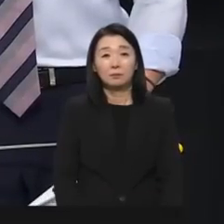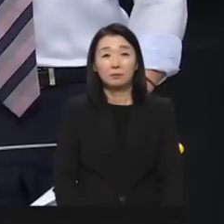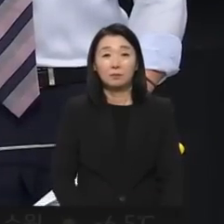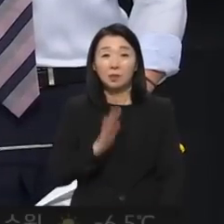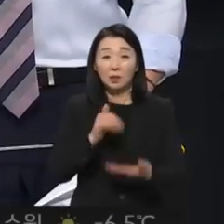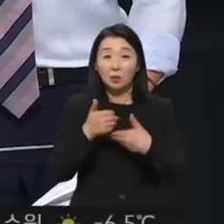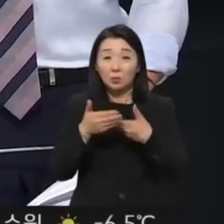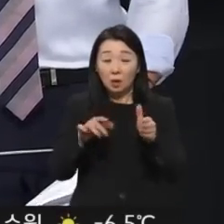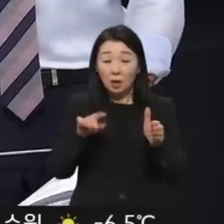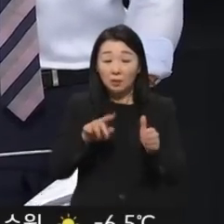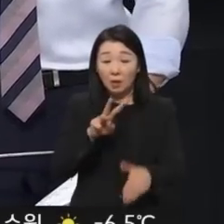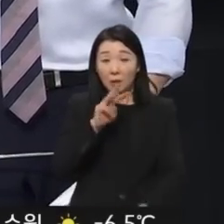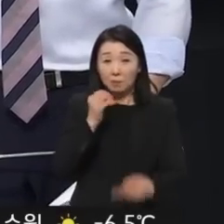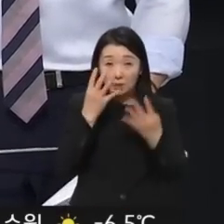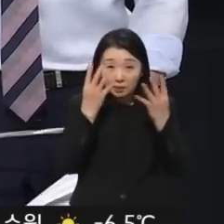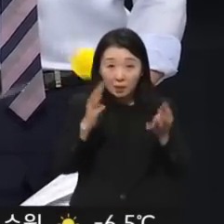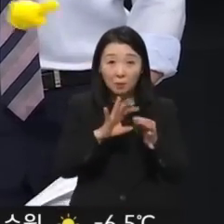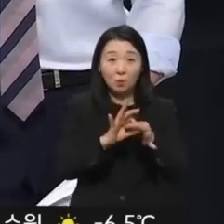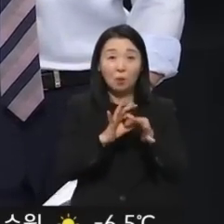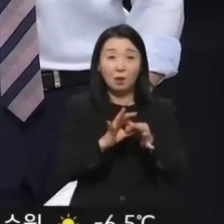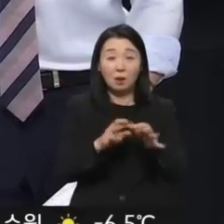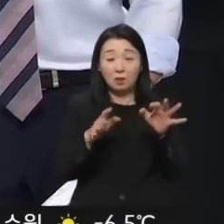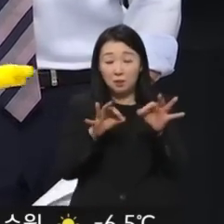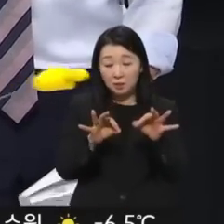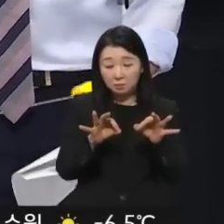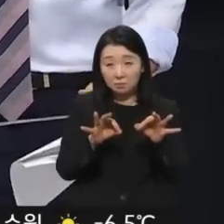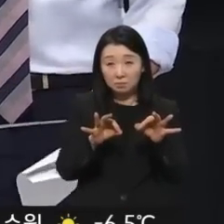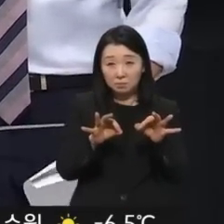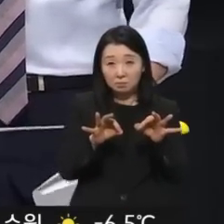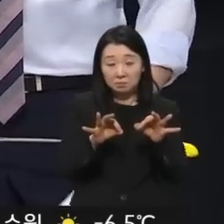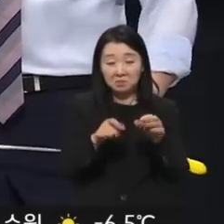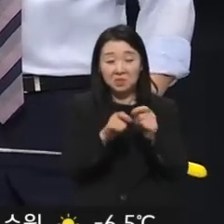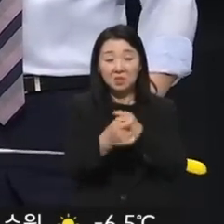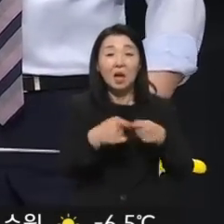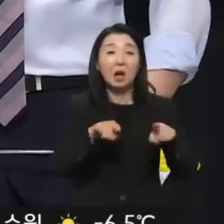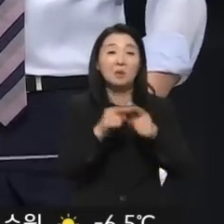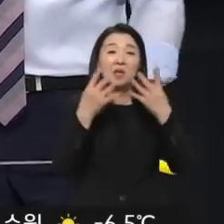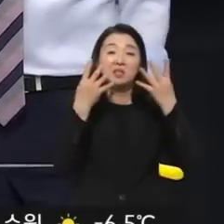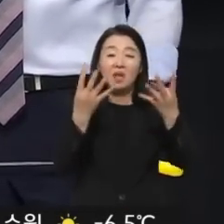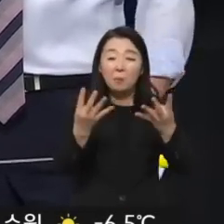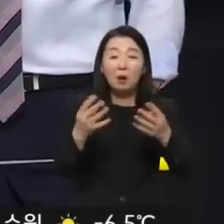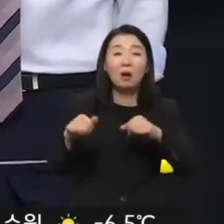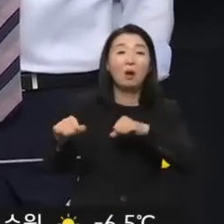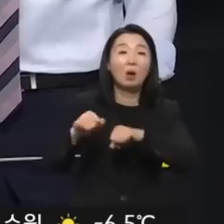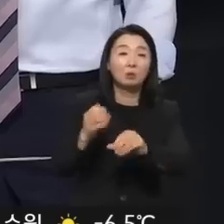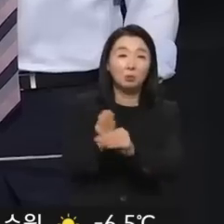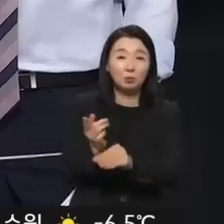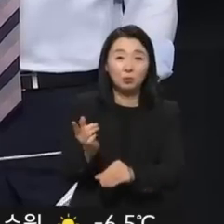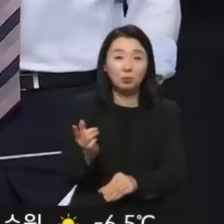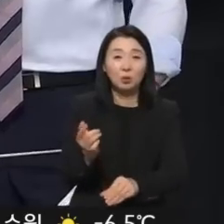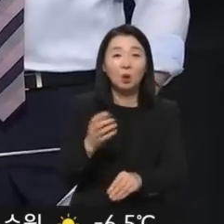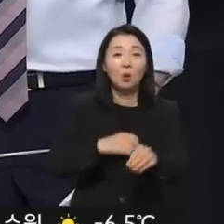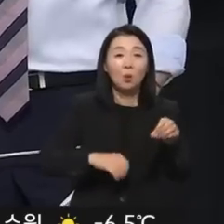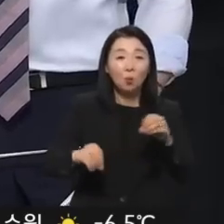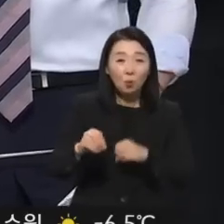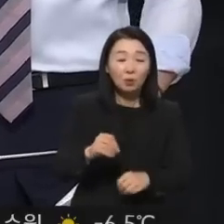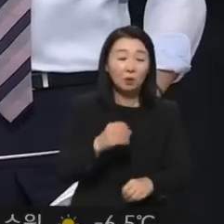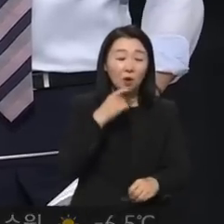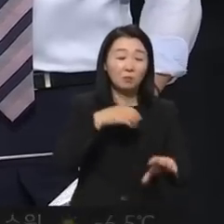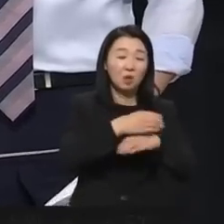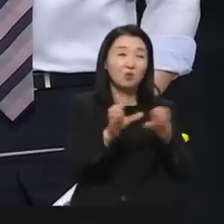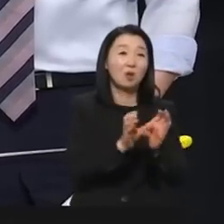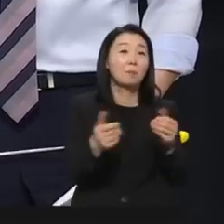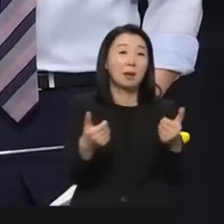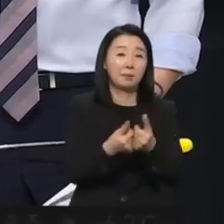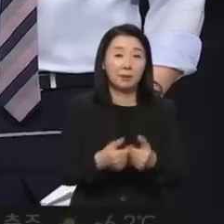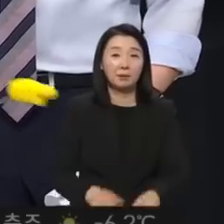대통령실 내에선 MB 사면에 대응해 김 전 지사도 같이 사면하려는 움직임이 감지됐는데요. 오히려 야권의 반발을